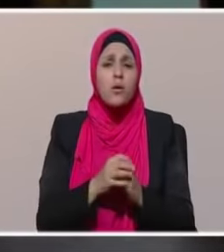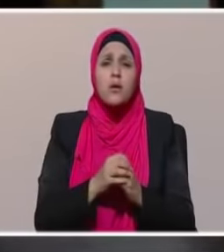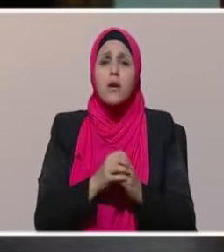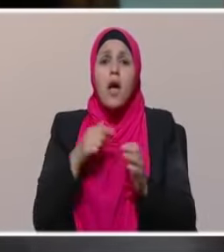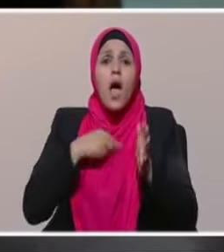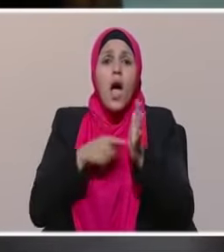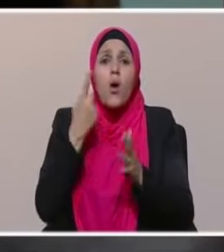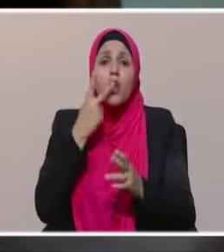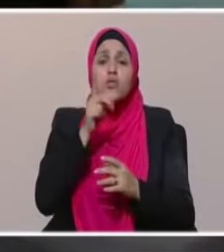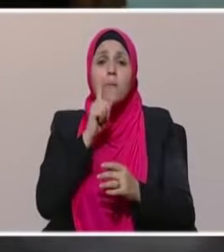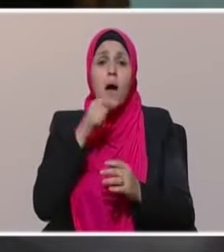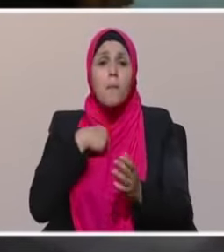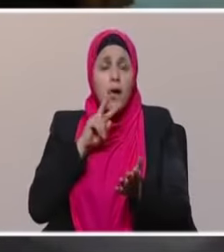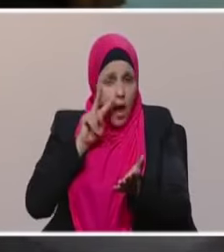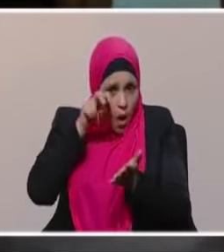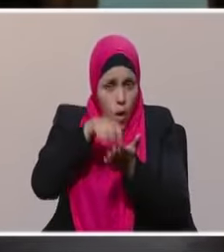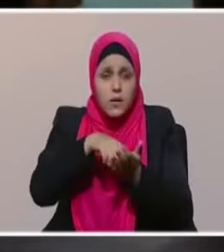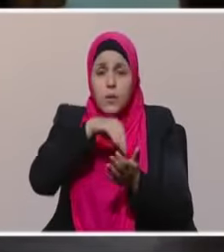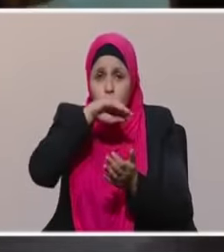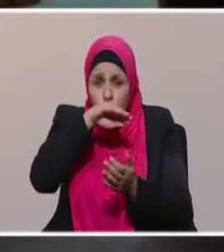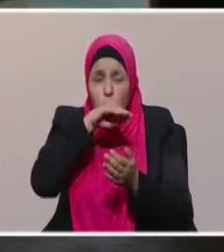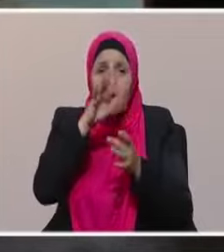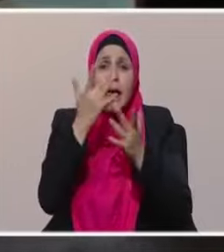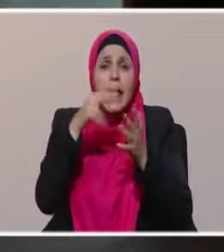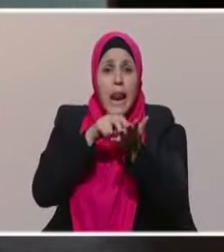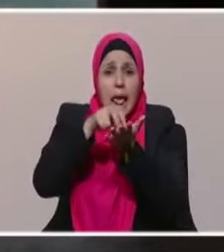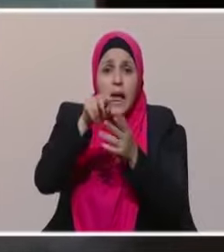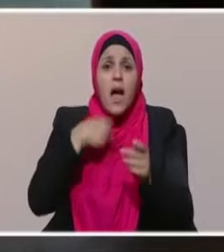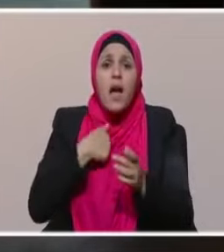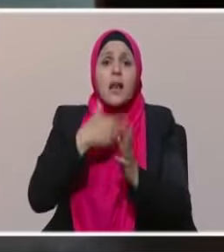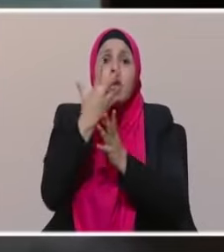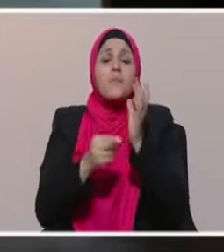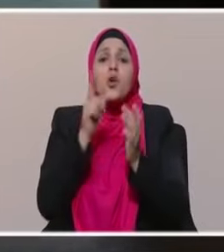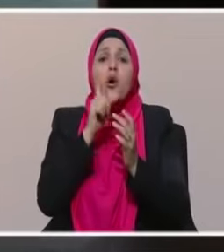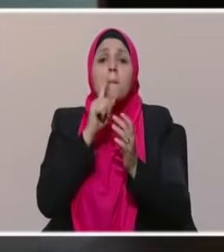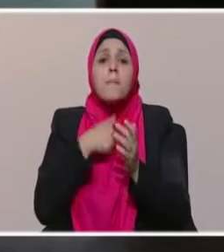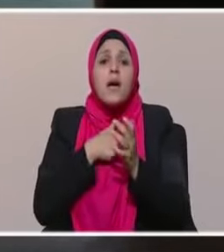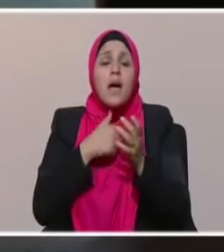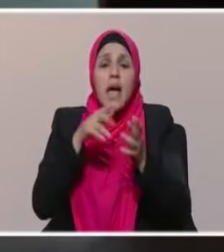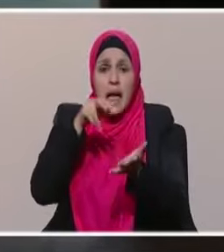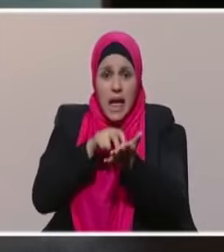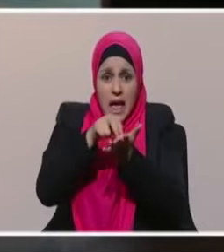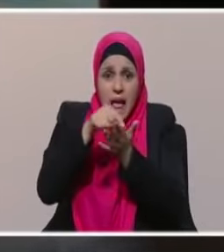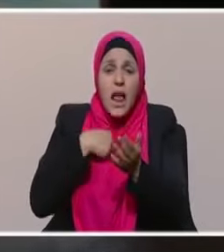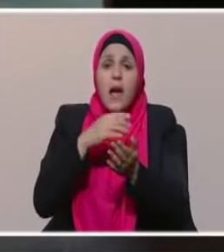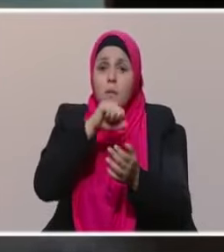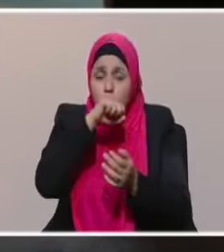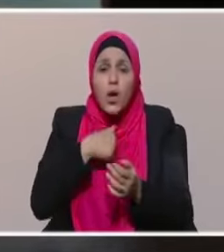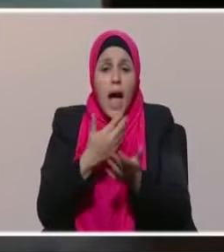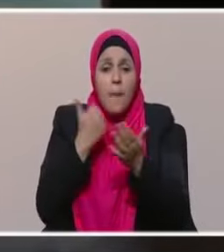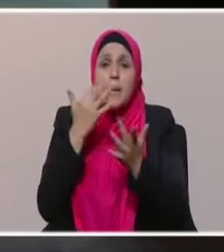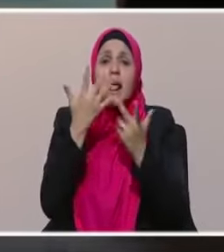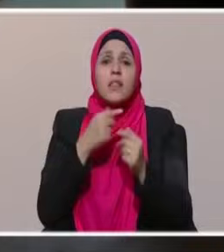أول ما هشوفها هوطي على رجليها أبوسها وأقول لها أنا ابنك يما، هاخد برجليها أبوسها قبل إيديها والله